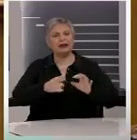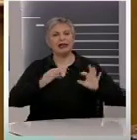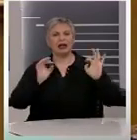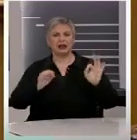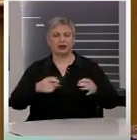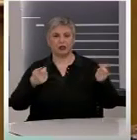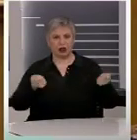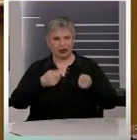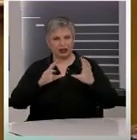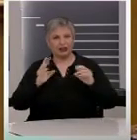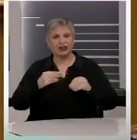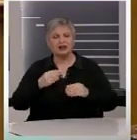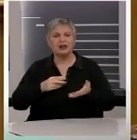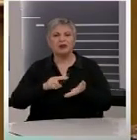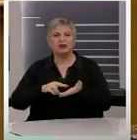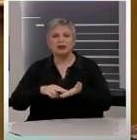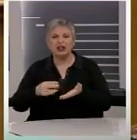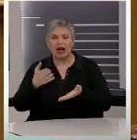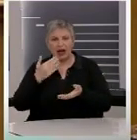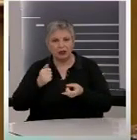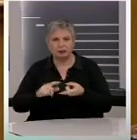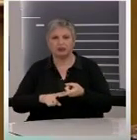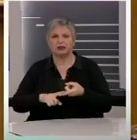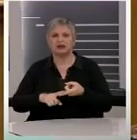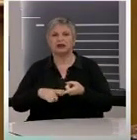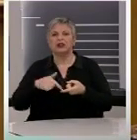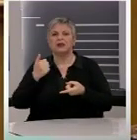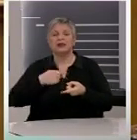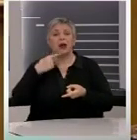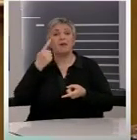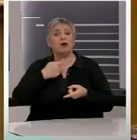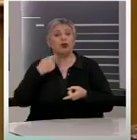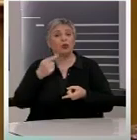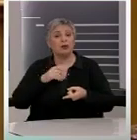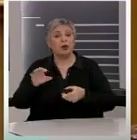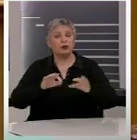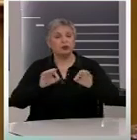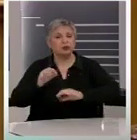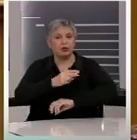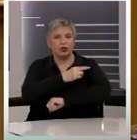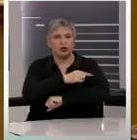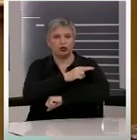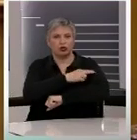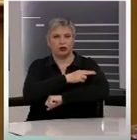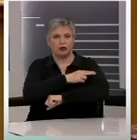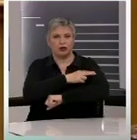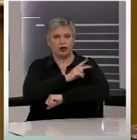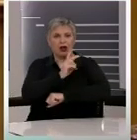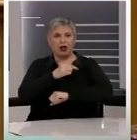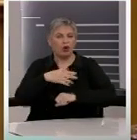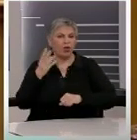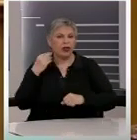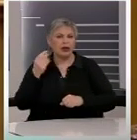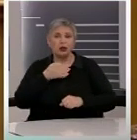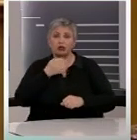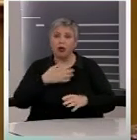τους ανασφάλιτους και για να υπάρχει περισσότερο προσωπικό στο νοσοκομείο. Δεν άκουσα θρημβολογία.